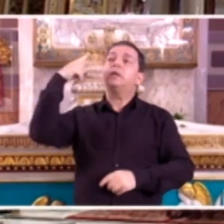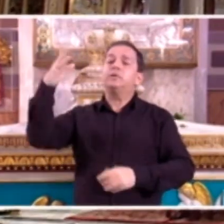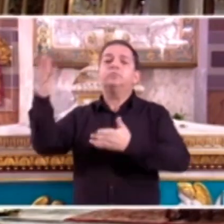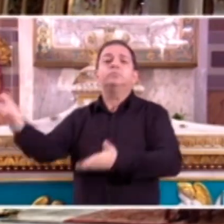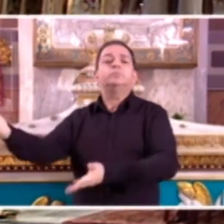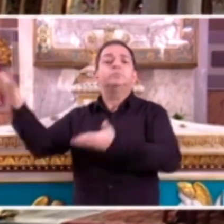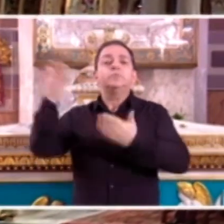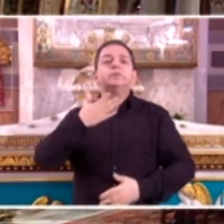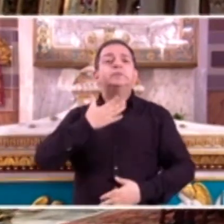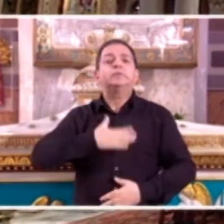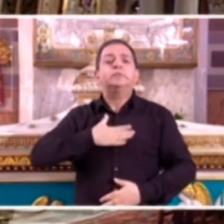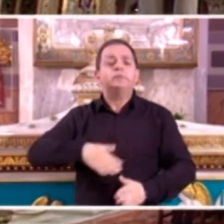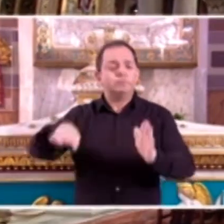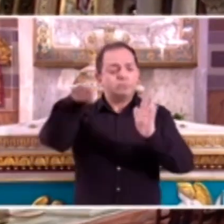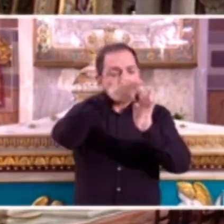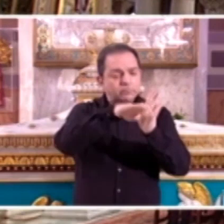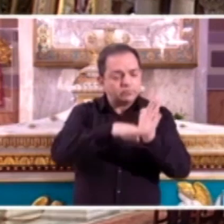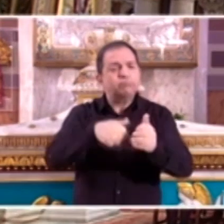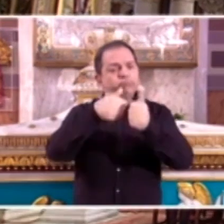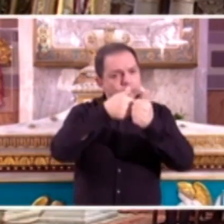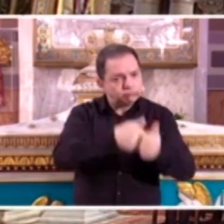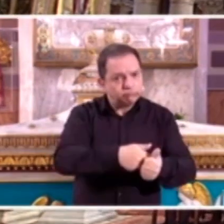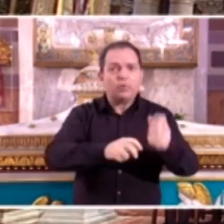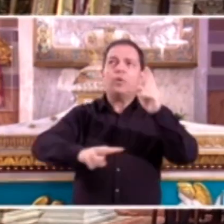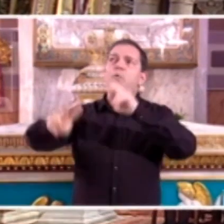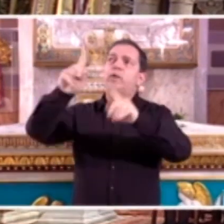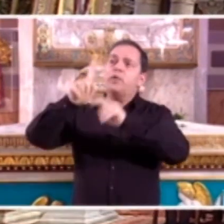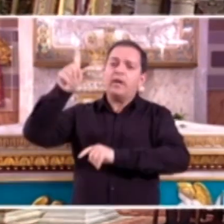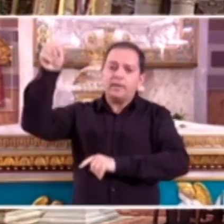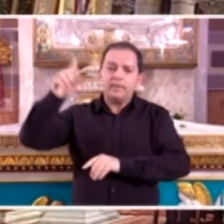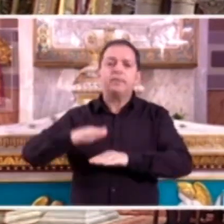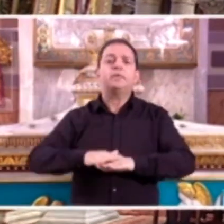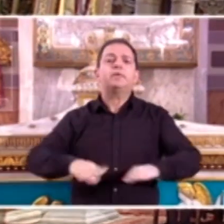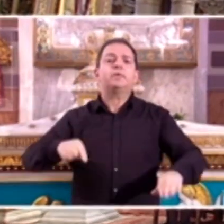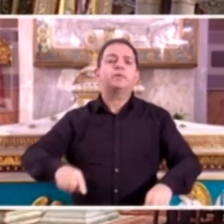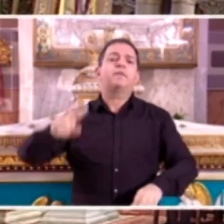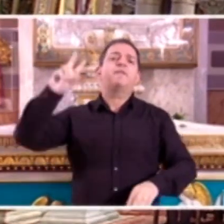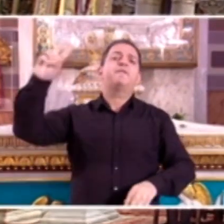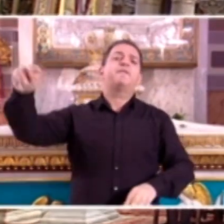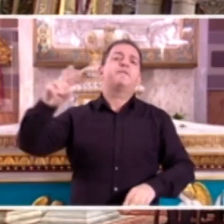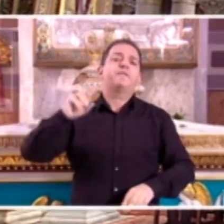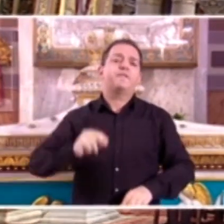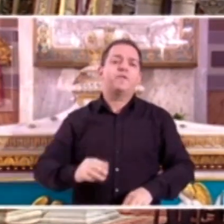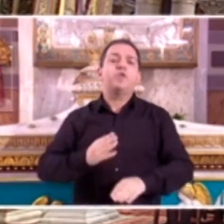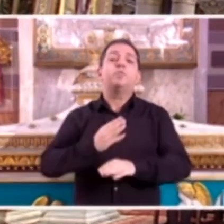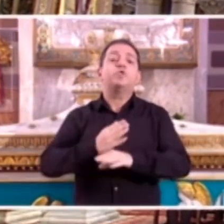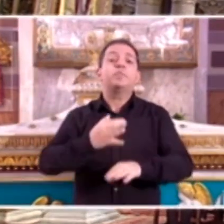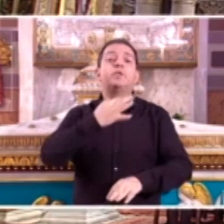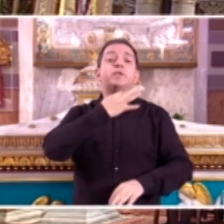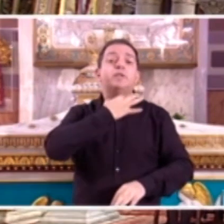η βασιλεία σου, γεννηθήτω το θέλημά σου, ως εν ουρανώ και επί της